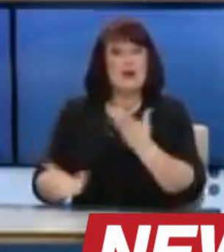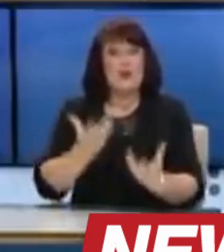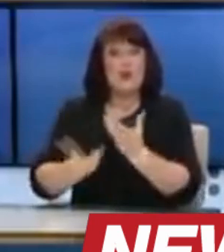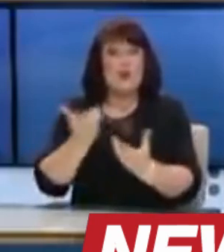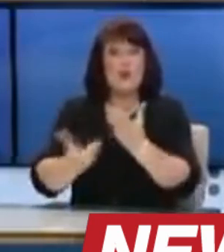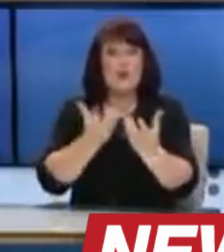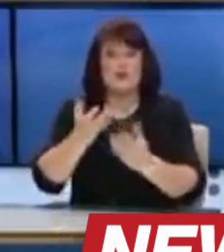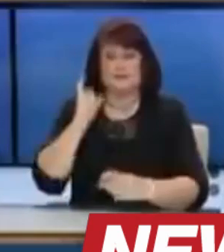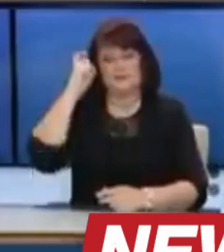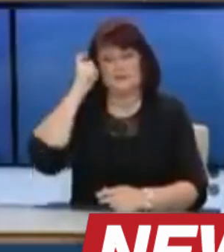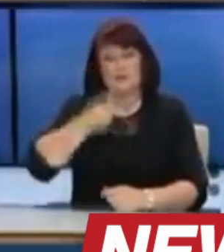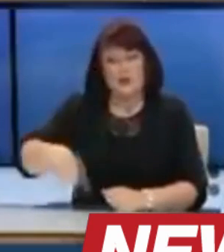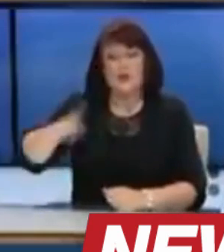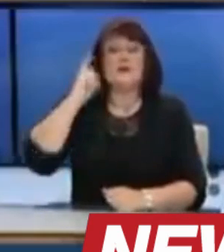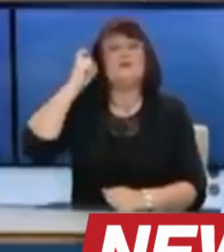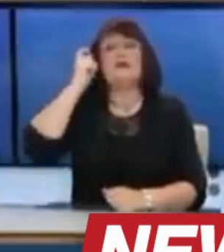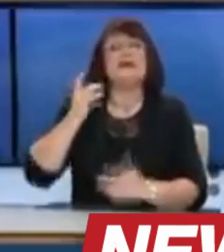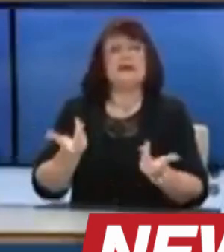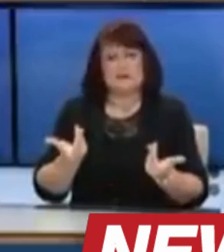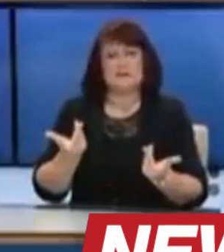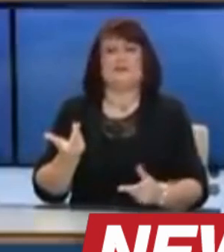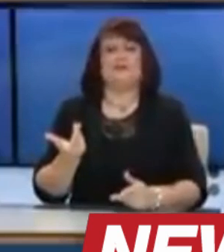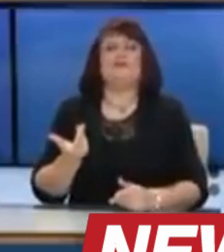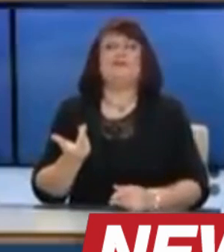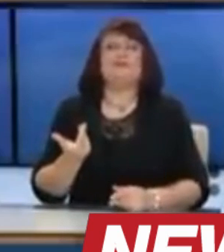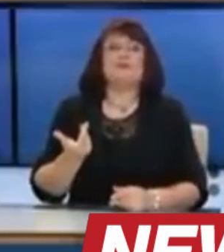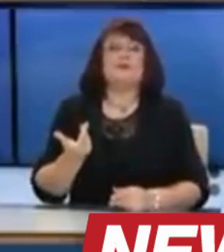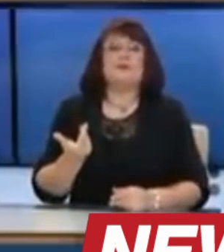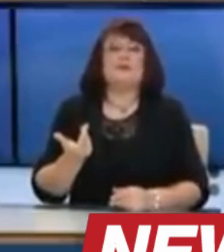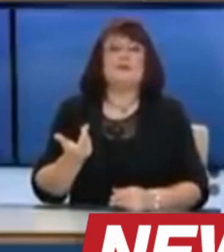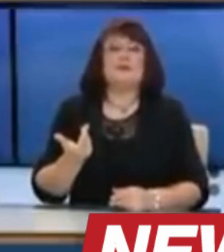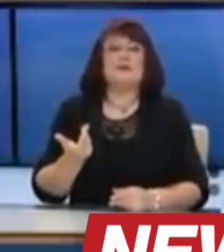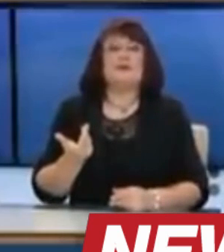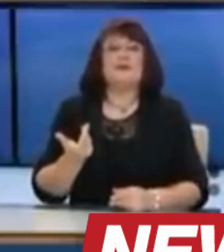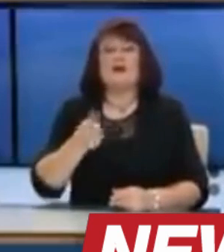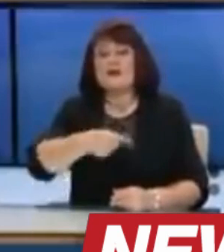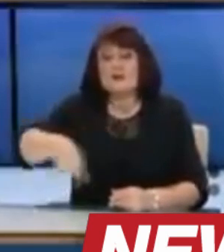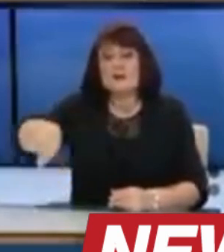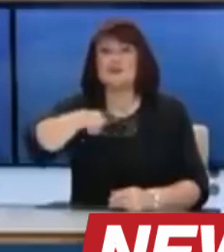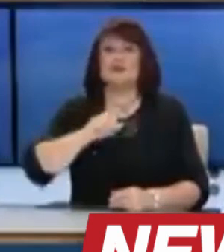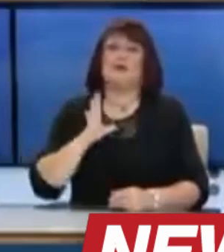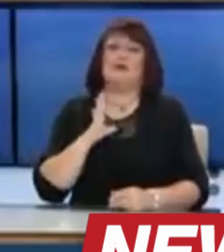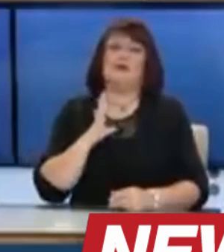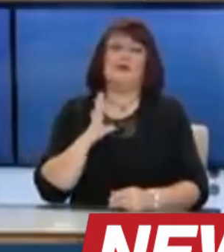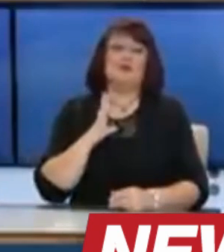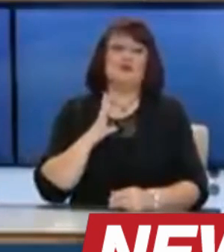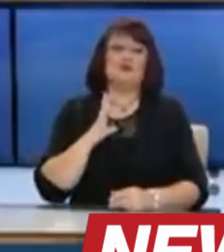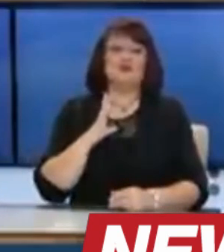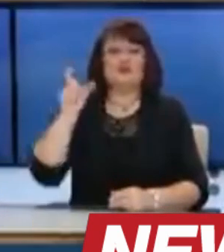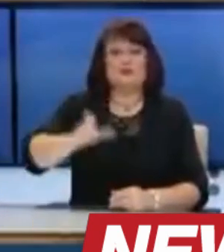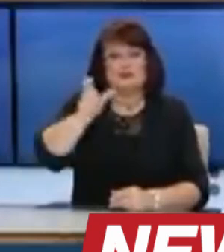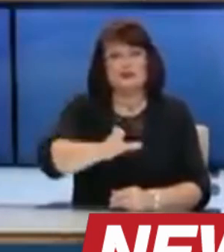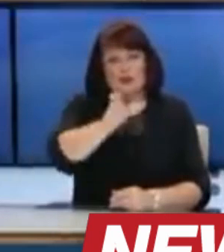από ειδικές πυρήμαχες προδιαγραφές κατασκευής. Έχω ήδη δώσει εντολή στον αρμόδιο Υφυπουργό Περιβάλλοντος να εκδώσει τις σχετικές υπουργικές